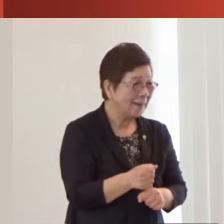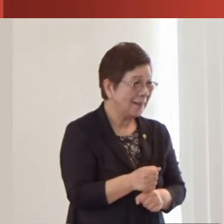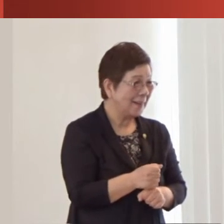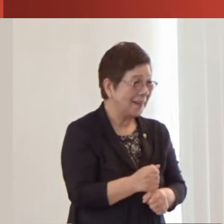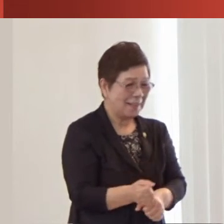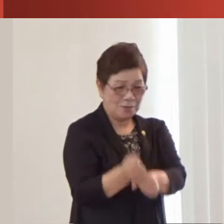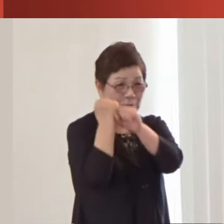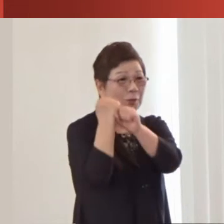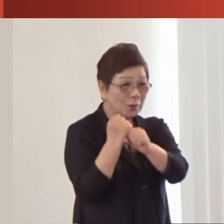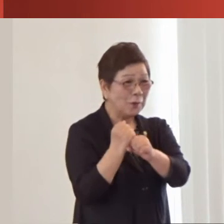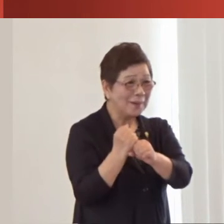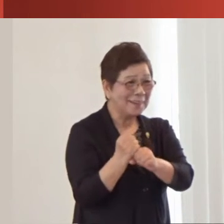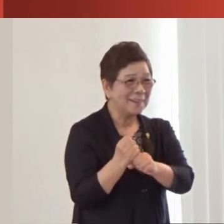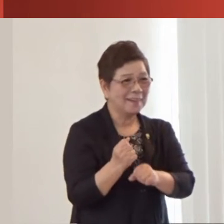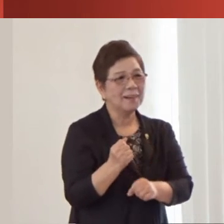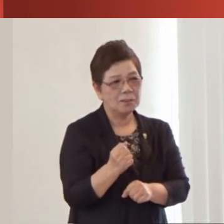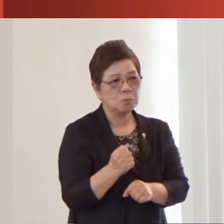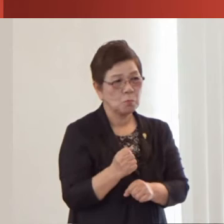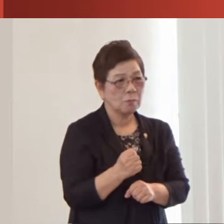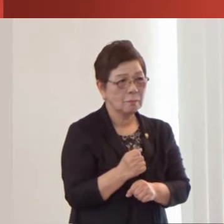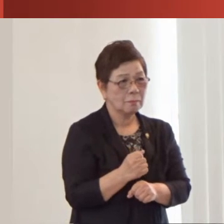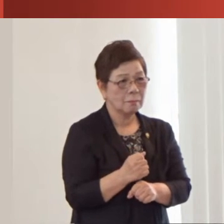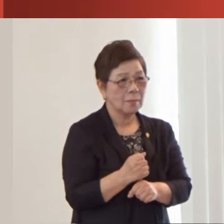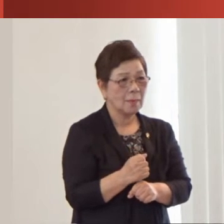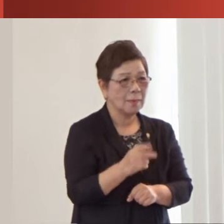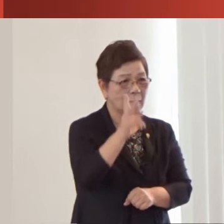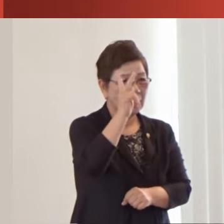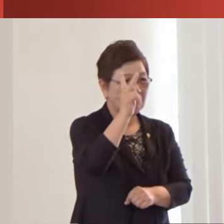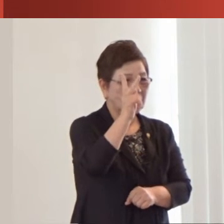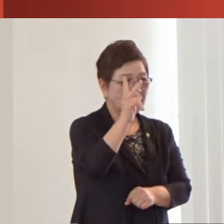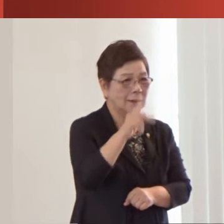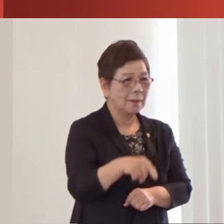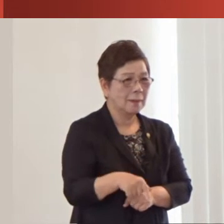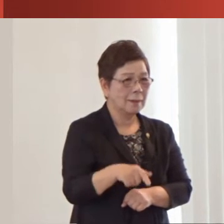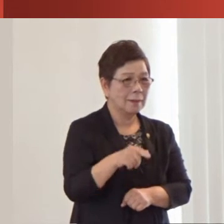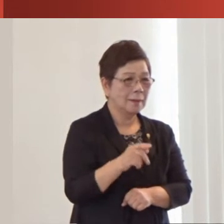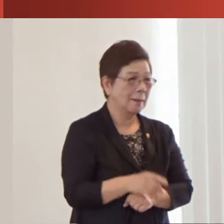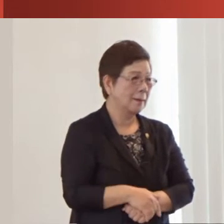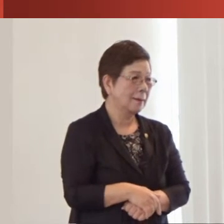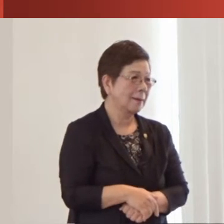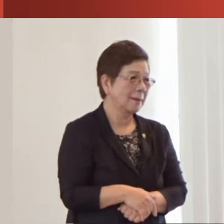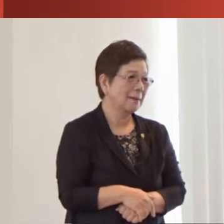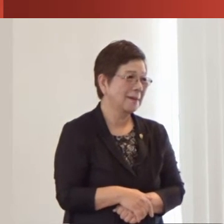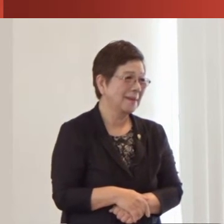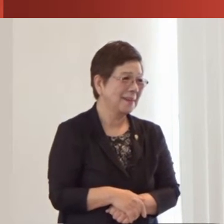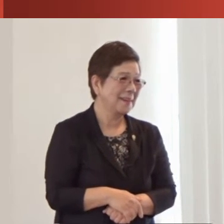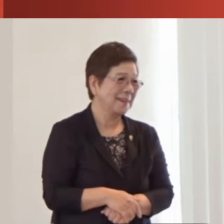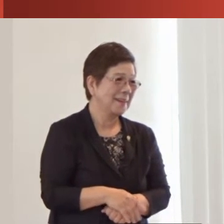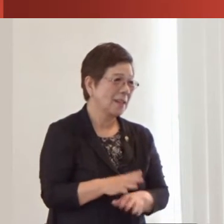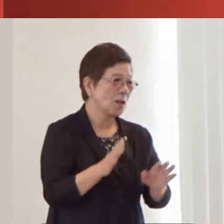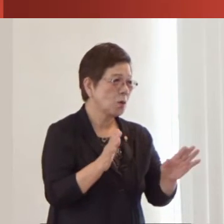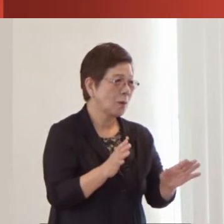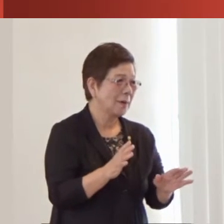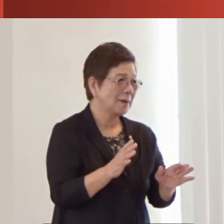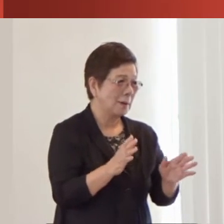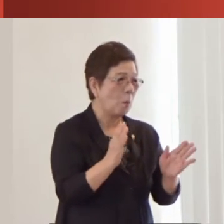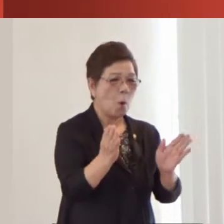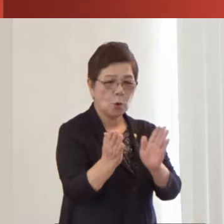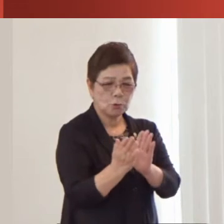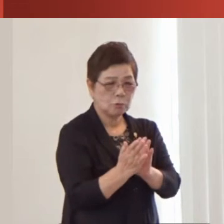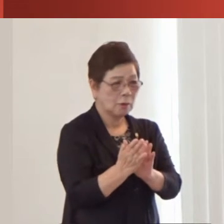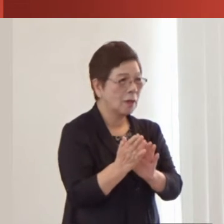のあのなんか流行り言葉になる、なりそうな、神ってるというですね。日本人は何